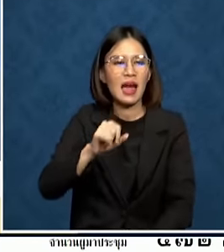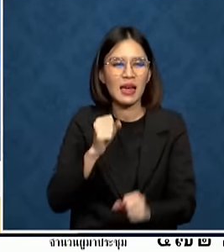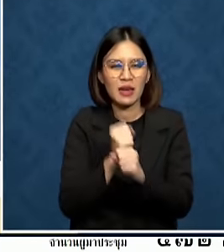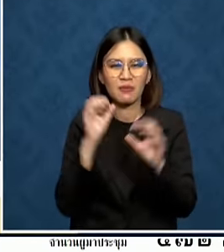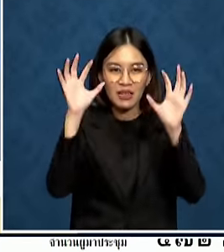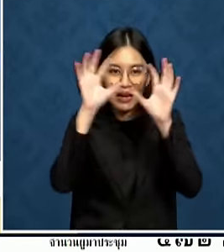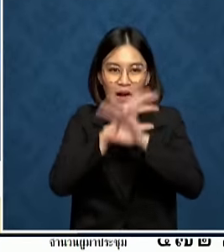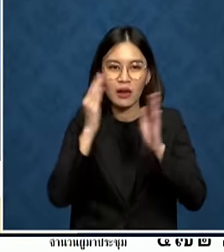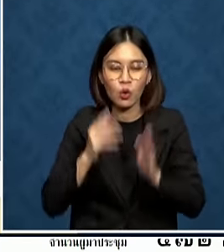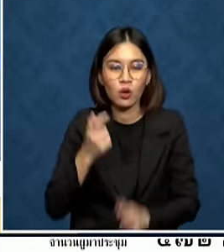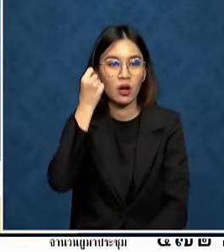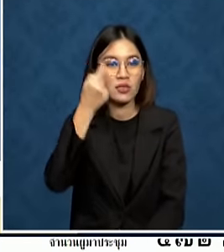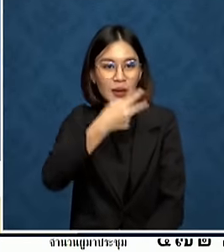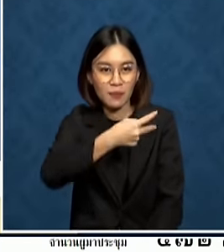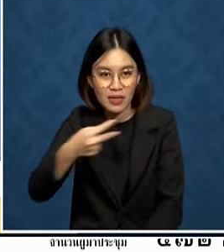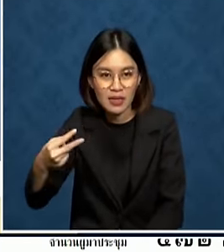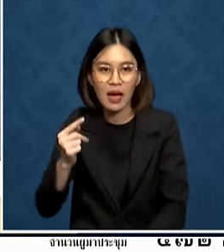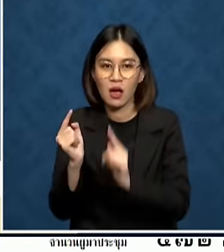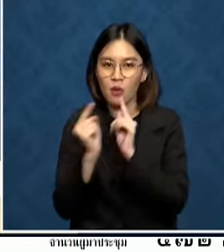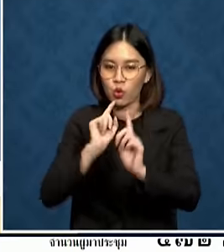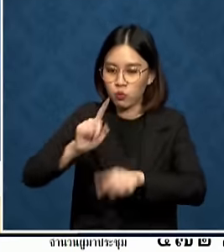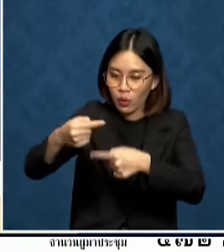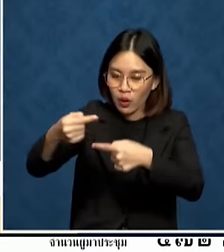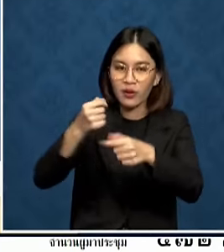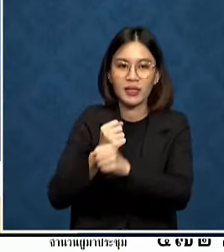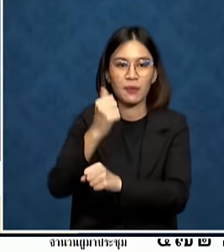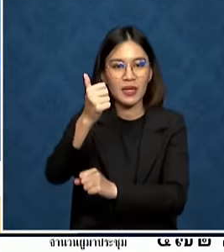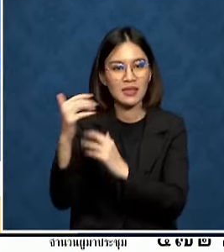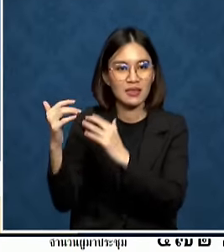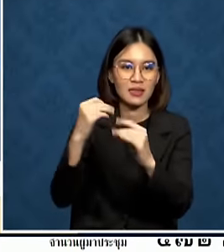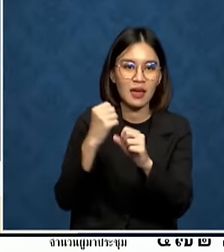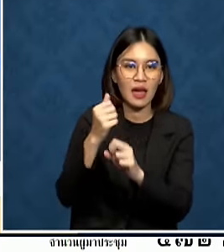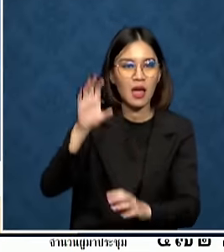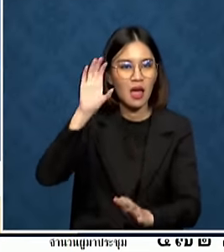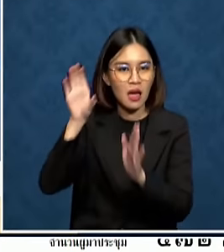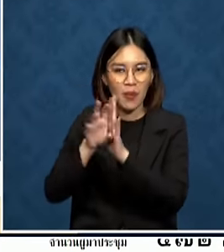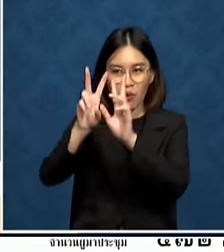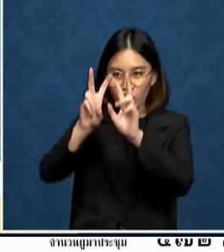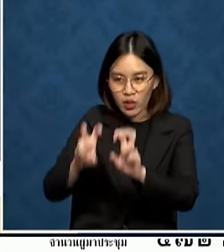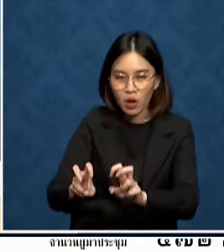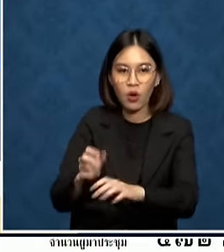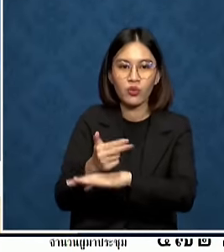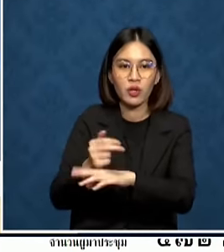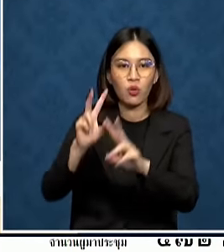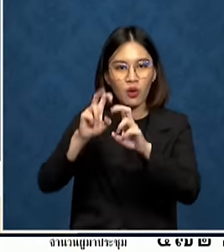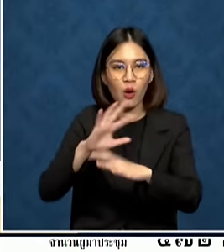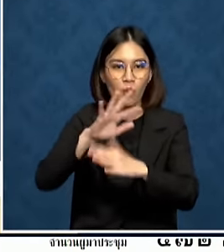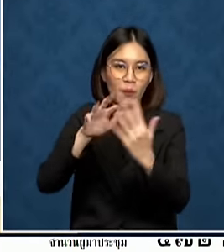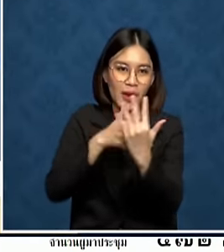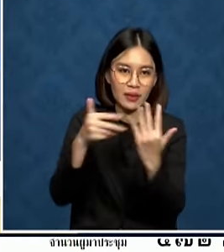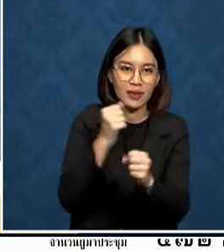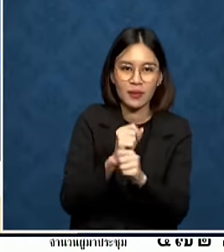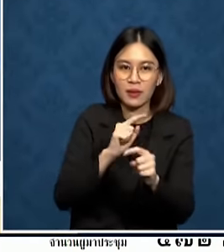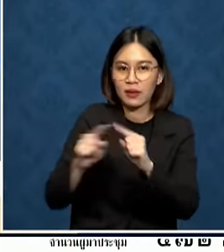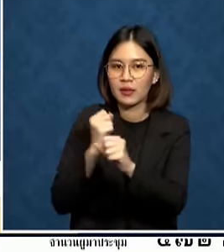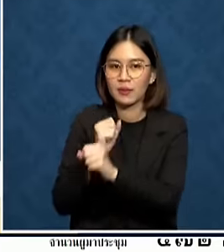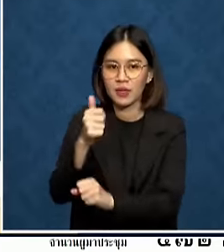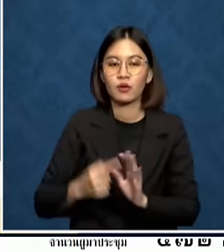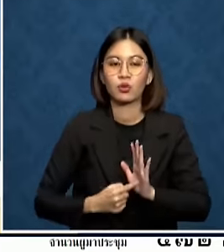เกือทุกเรื่องนะครับเข้าใจภาษาพูดคุยตอบคำถามได้เข้าใจภาพวิเคราะห์ภาพวิเคราะห์วีดีโอได้วางแผนการทำงานได้ตัวอย่าง